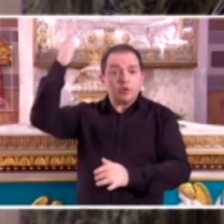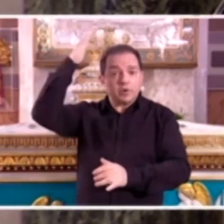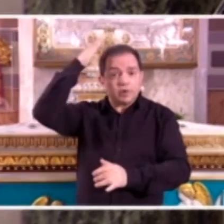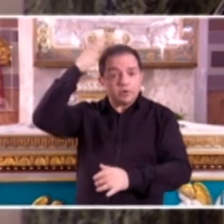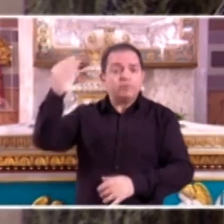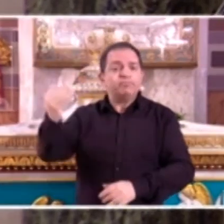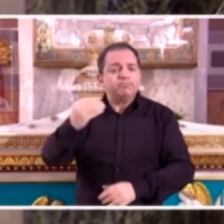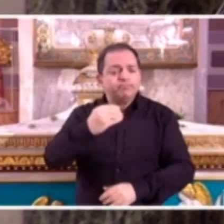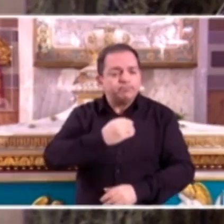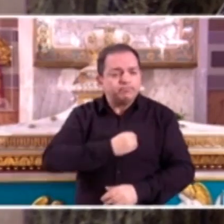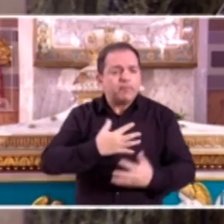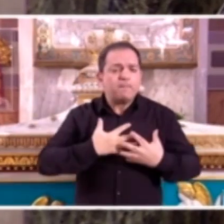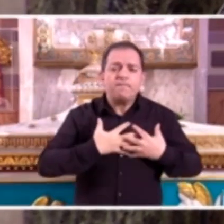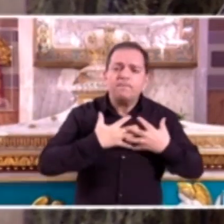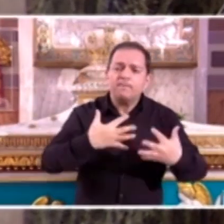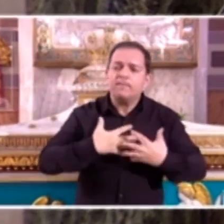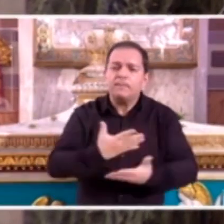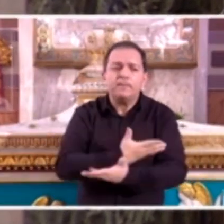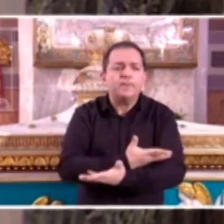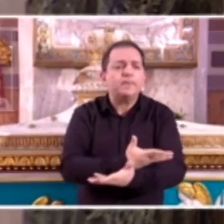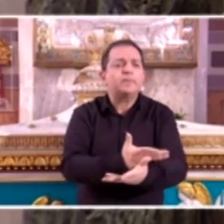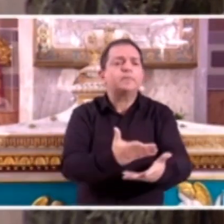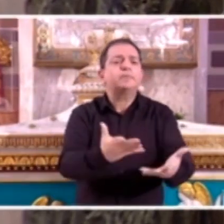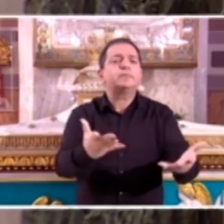τα πάντων